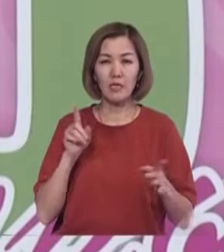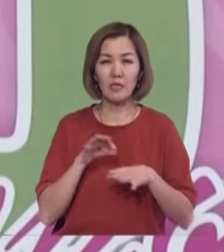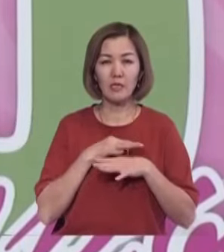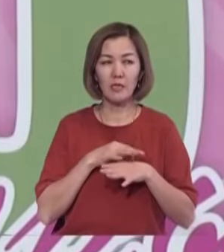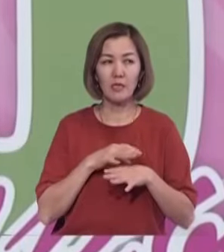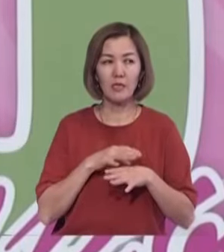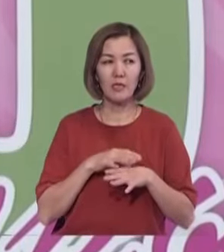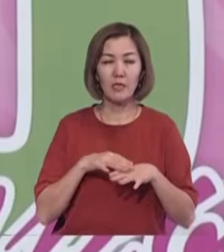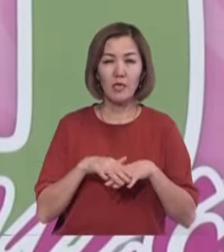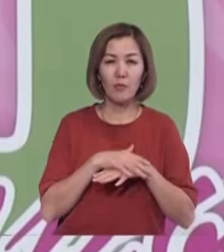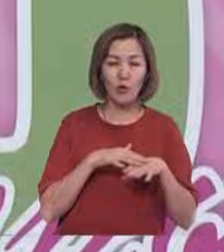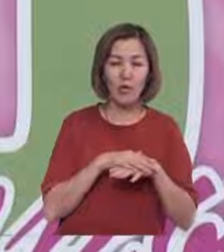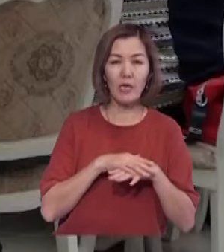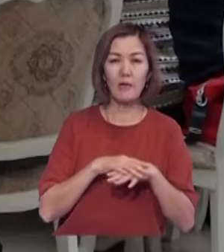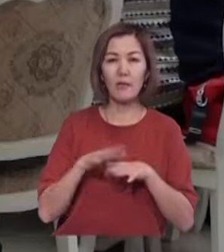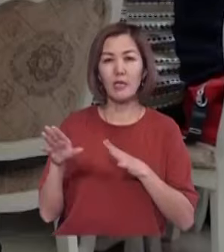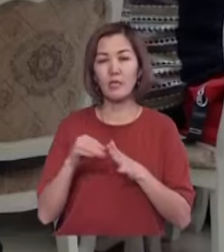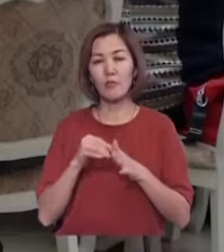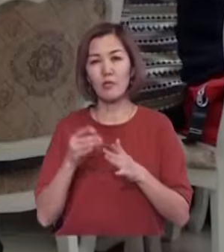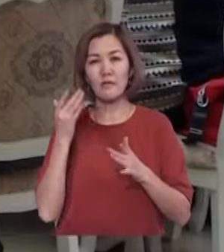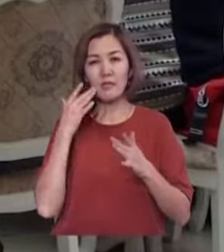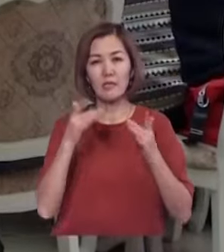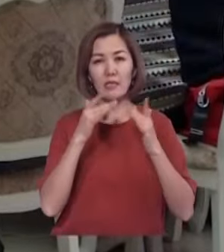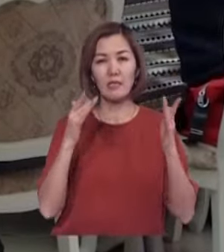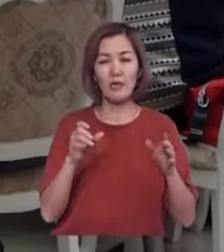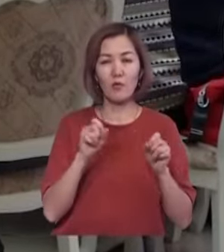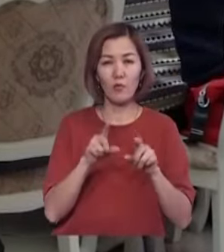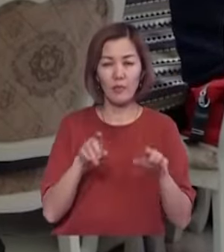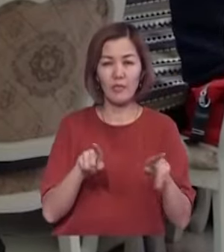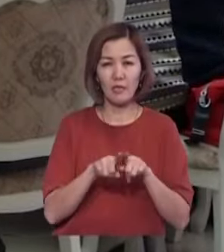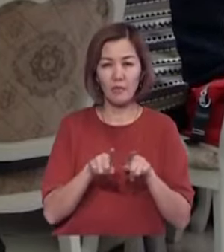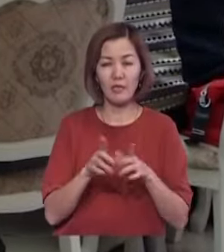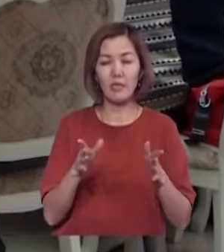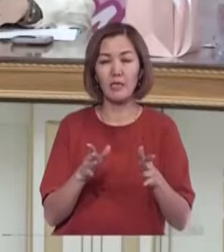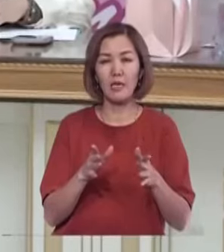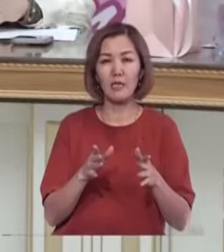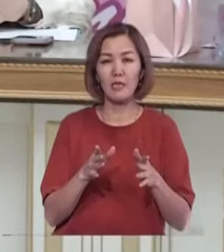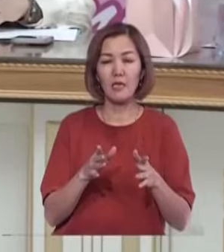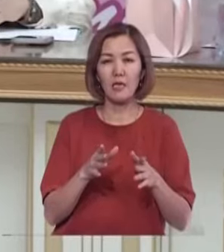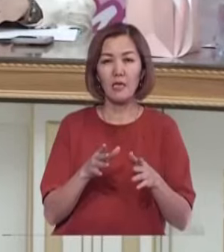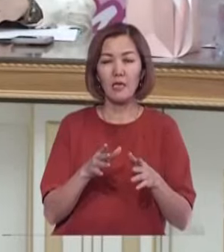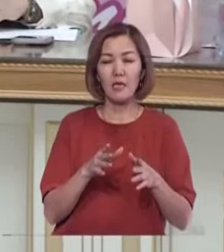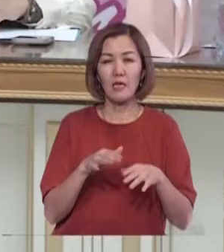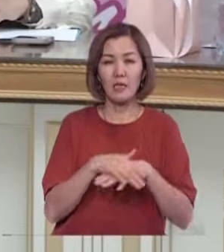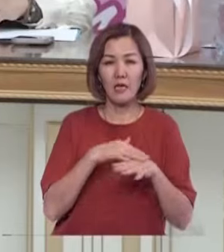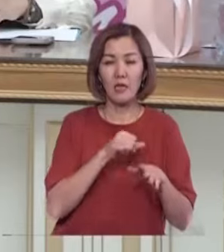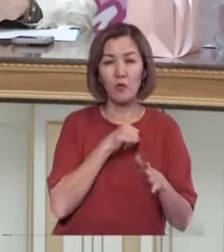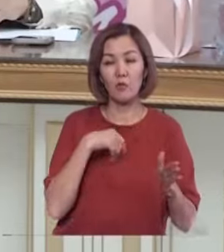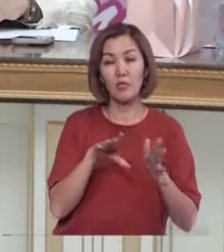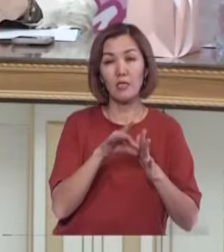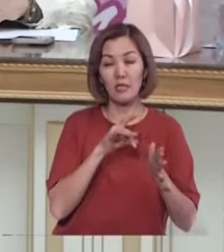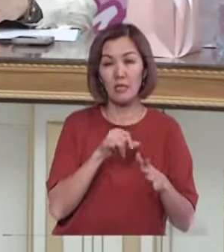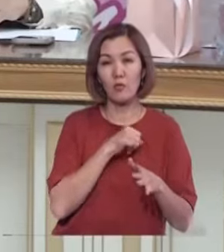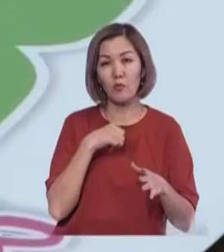Депутат Бұқара мен биліктің арасындағы алтын көпір, өзі сайлаған өңір тұрғындарының мүддесін қорғайтын халықтың өз ішінен шыққан